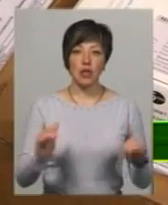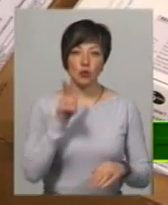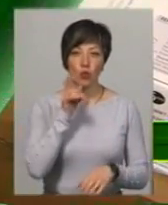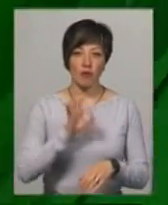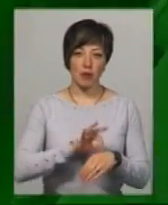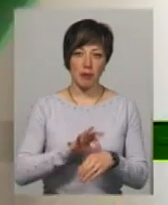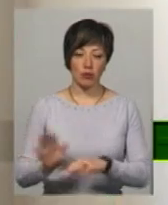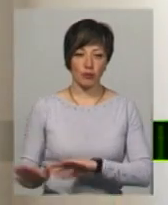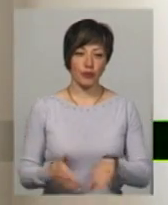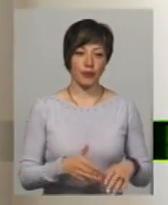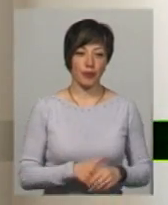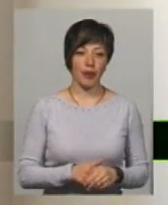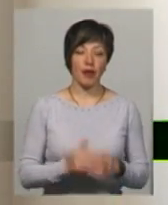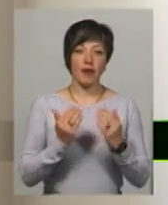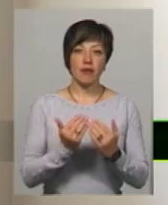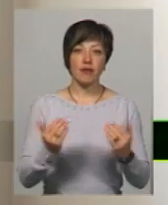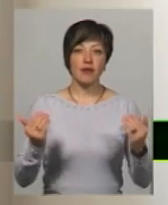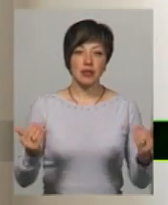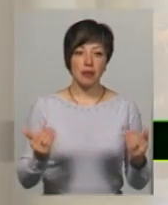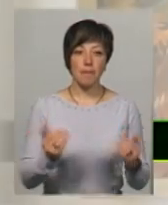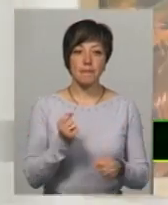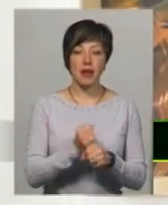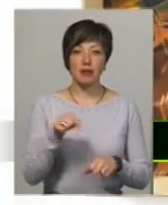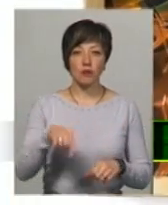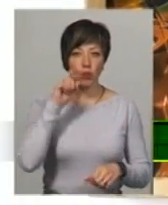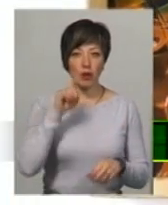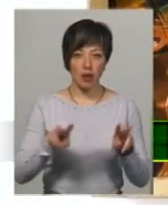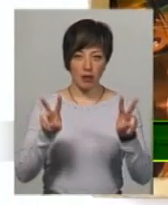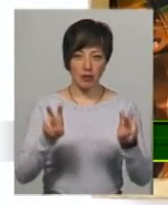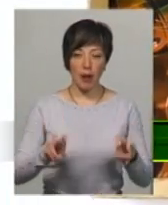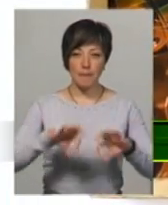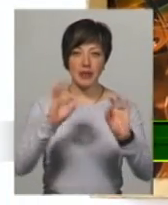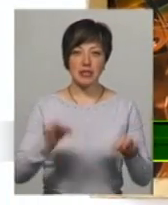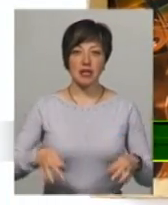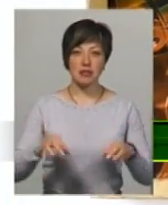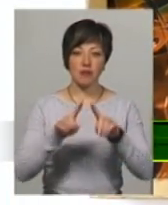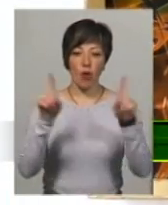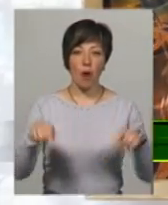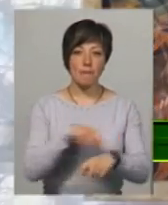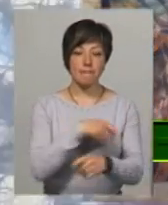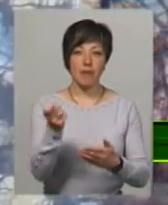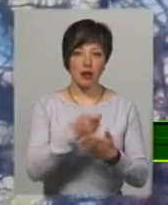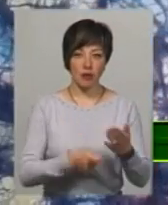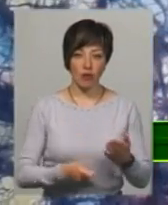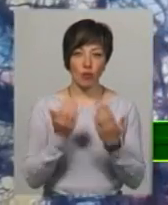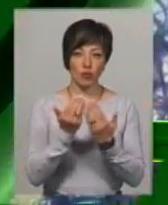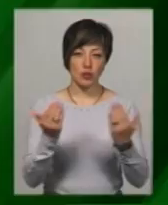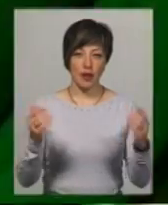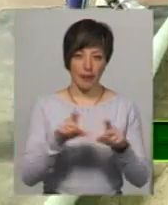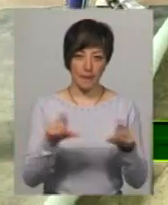діабетом. Виставка «Made in Ukraine. Мистецтво батика» діє у Хмельницькому обласному художньому музеї.